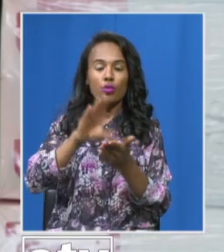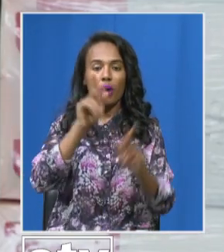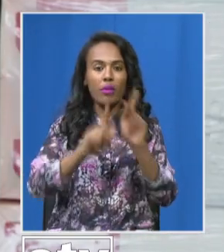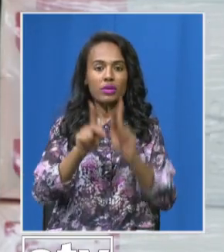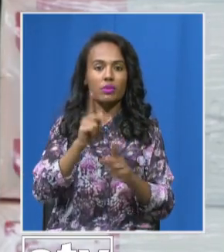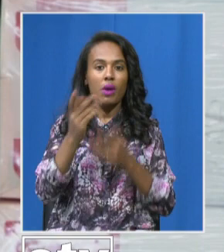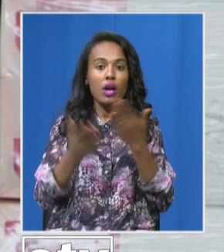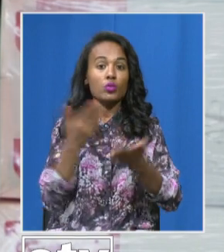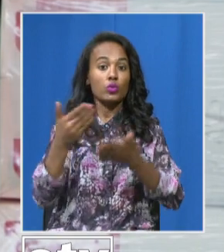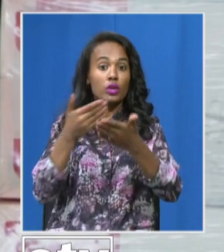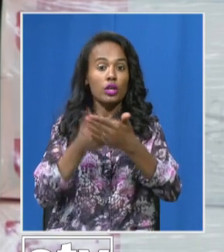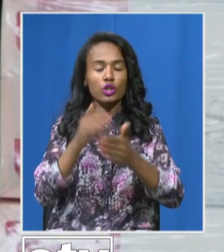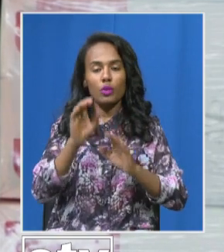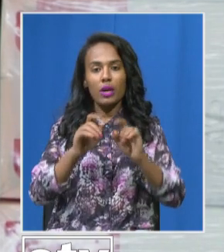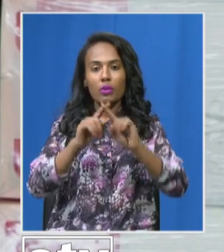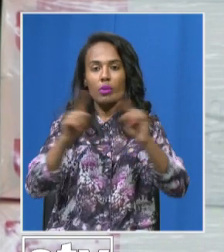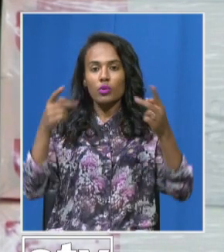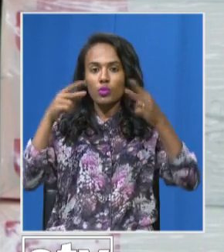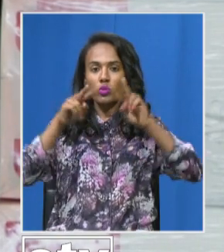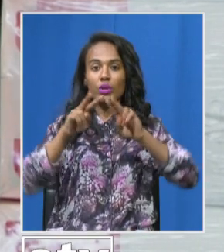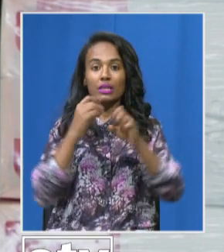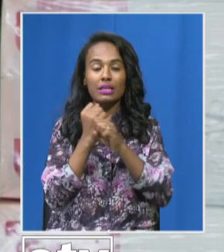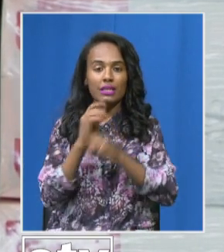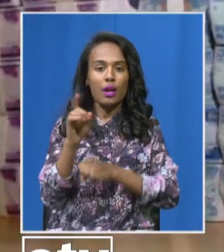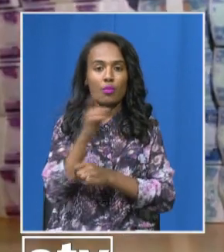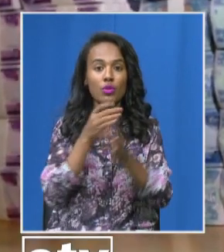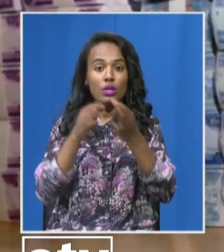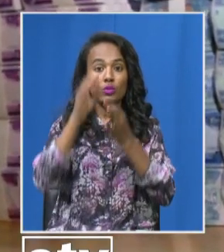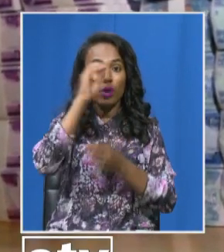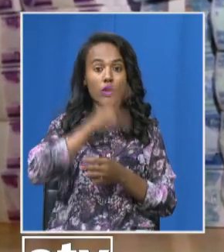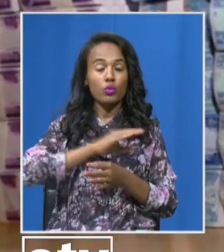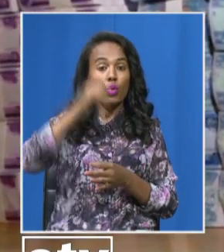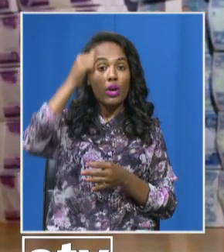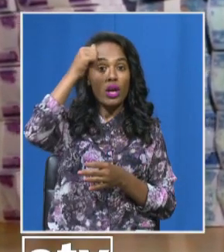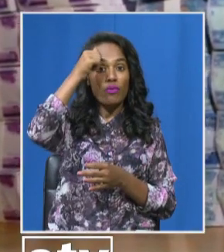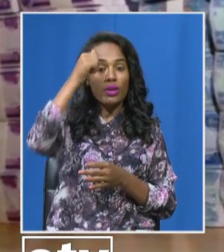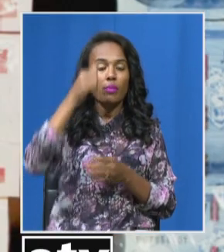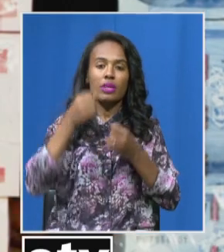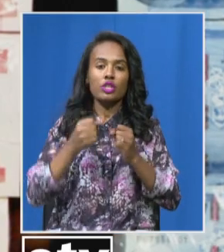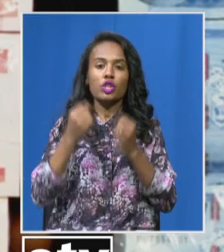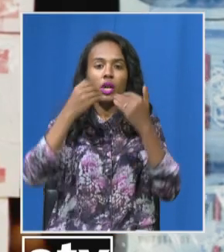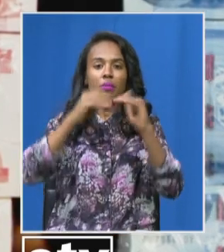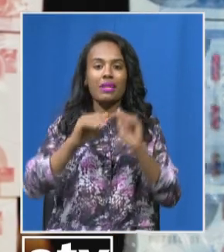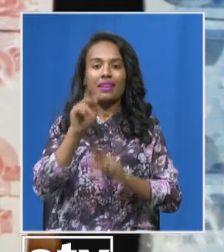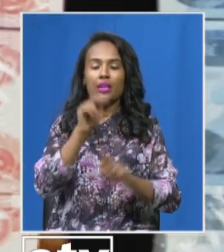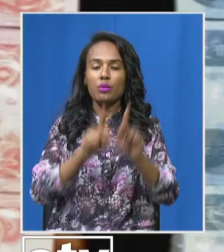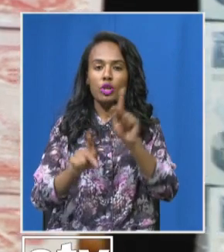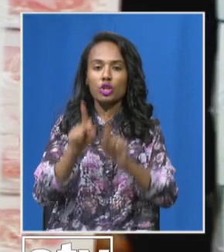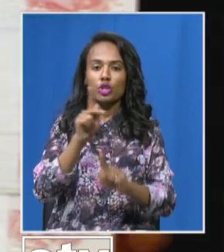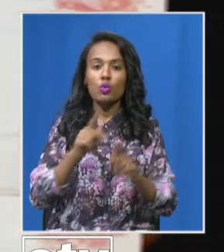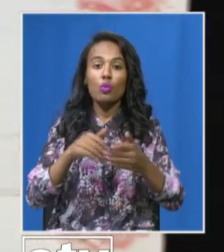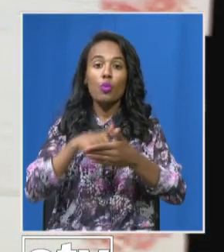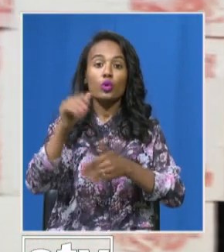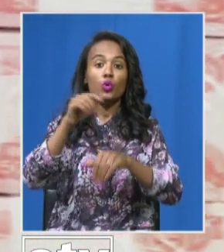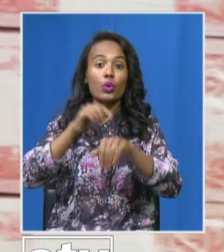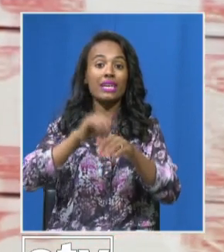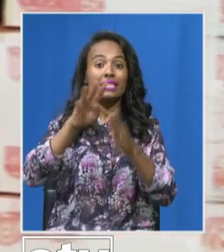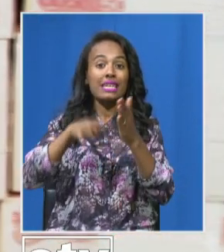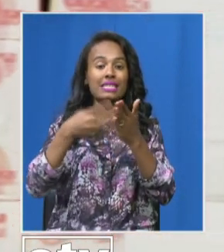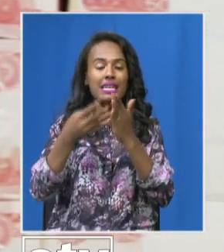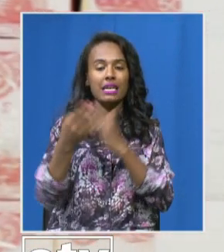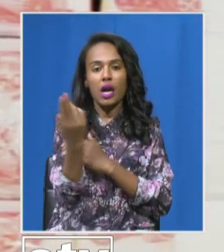አገልግሎቱን ተደራሽ ለማድረግ በልዩ ትኩረት የተሰራ ስለመሆኑ የገለጹት አቶ ኤፍሬም ሰዋሰው በተቻለ መጠን ህብረተሰቡ በወጣው የጊዜ